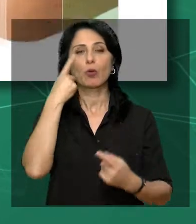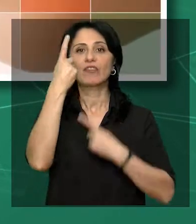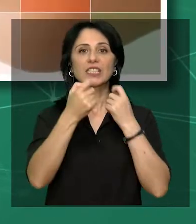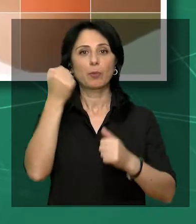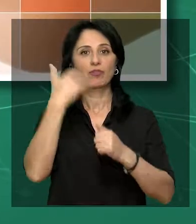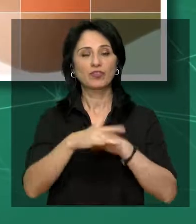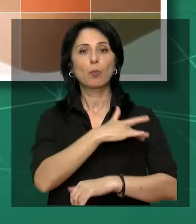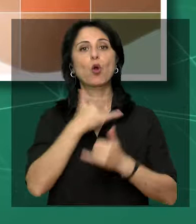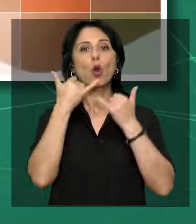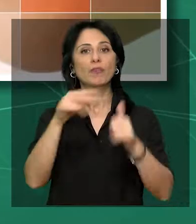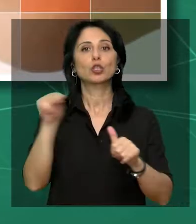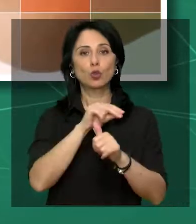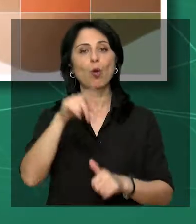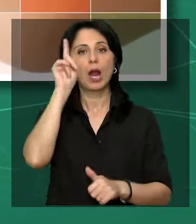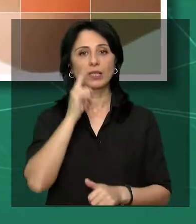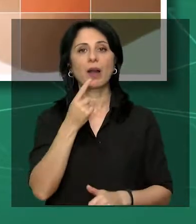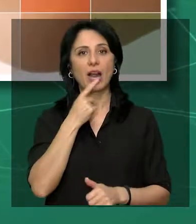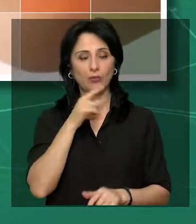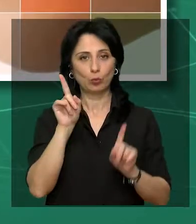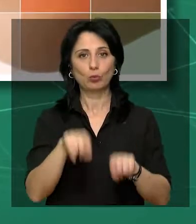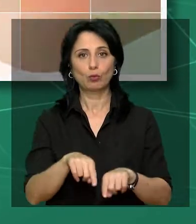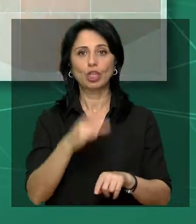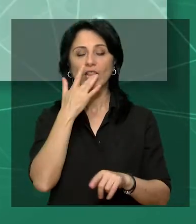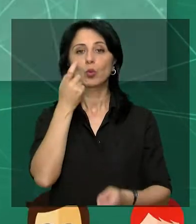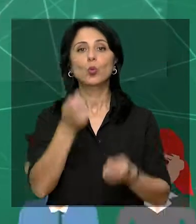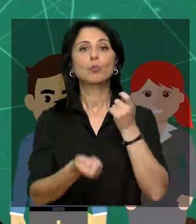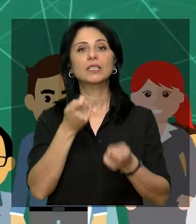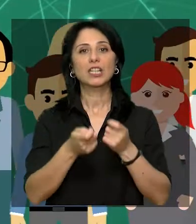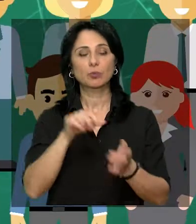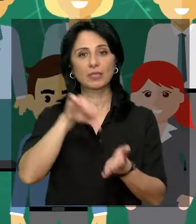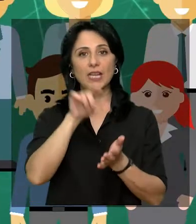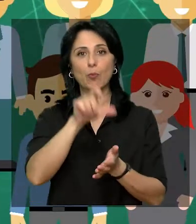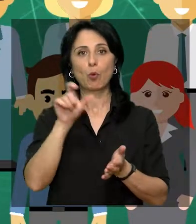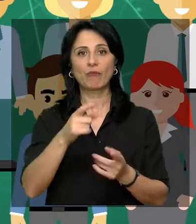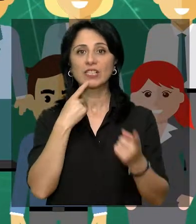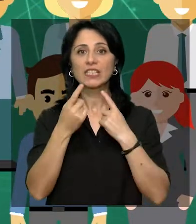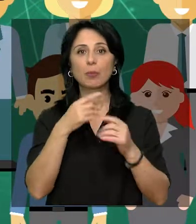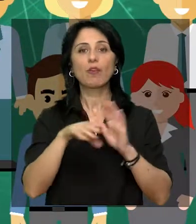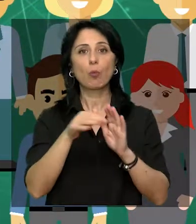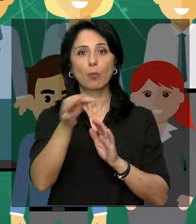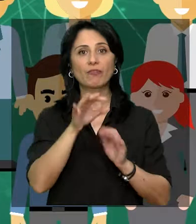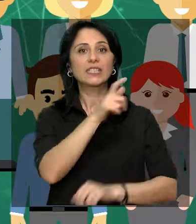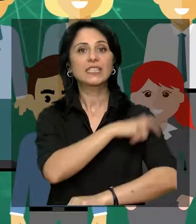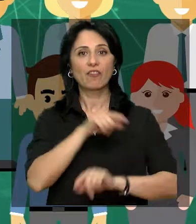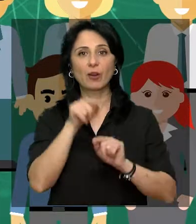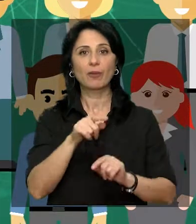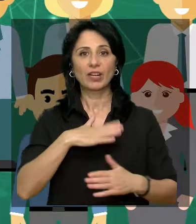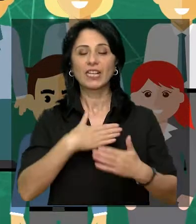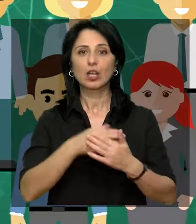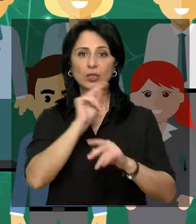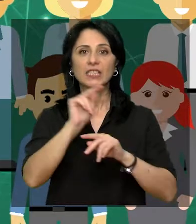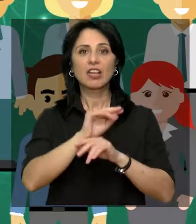Հեռախոսատեղեկատվական կենտրոնը ձեզ կսպասարկի հայերեն եւ ադրբեջաներեն լեզուներով։ Ընտրատեղամասային հանձնաժողովի ազգային փոքրամասն ծություն ներկայացնող անդամները